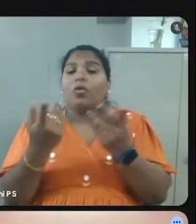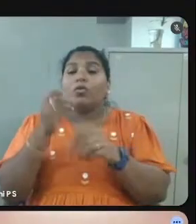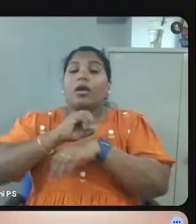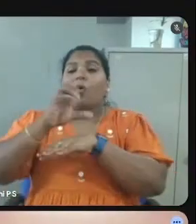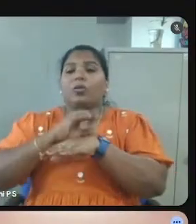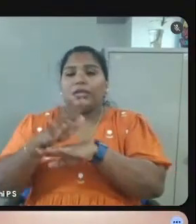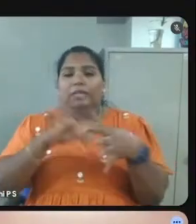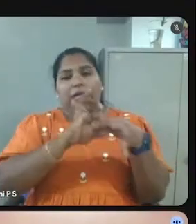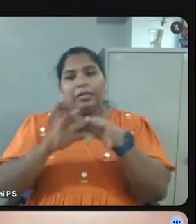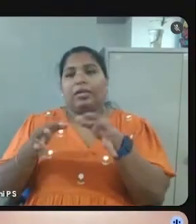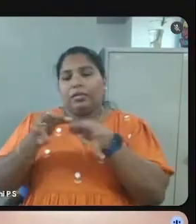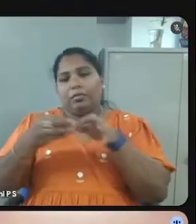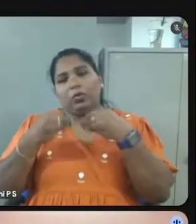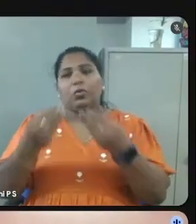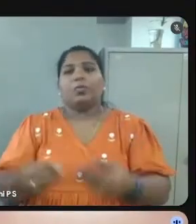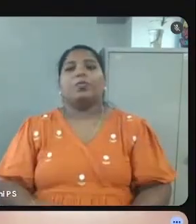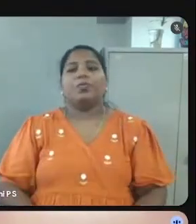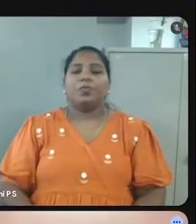മനസ്സിലായല്ലേ?